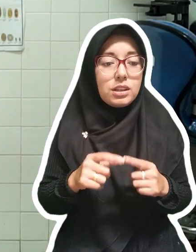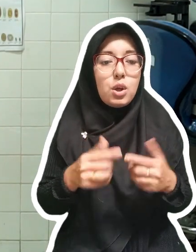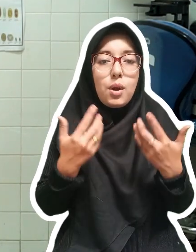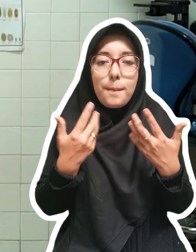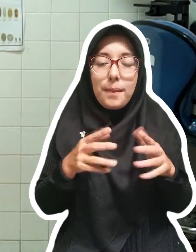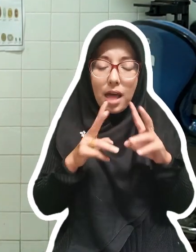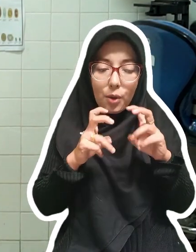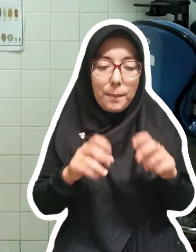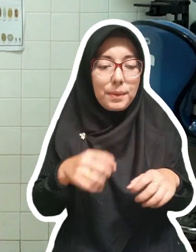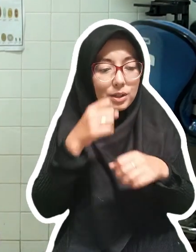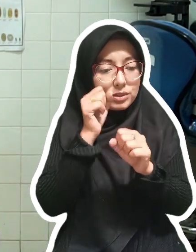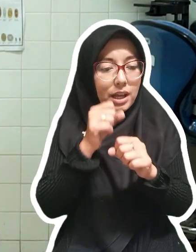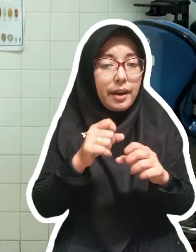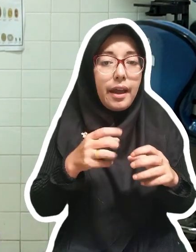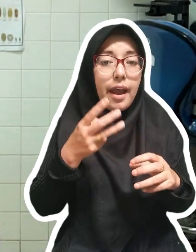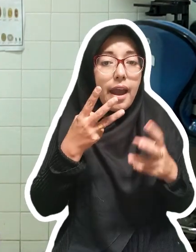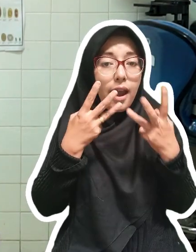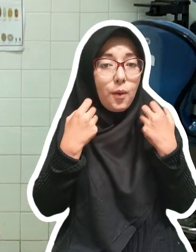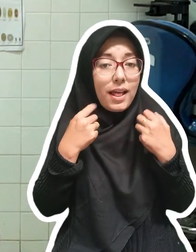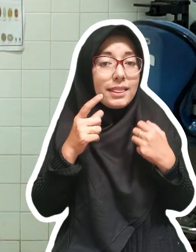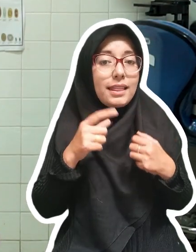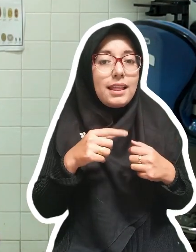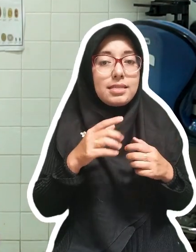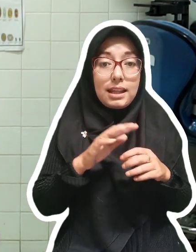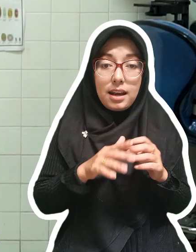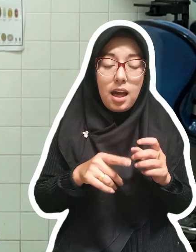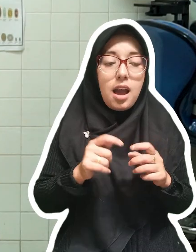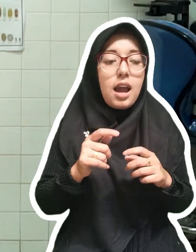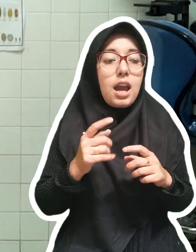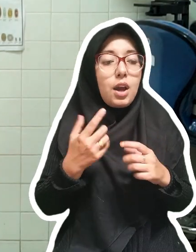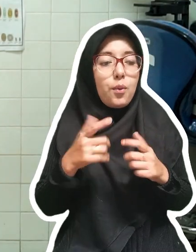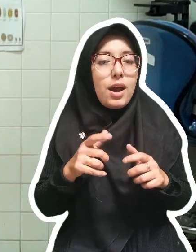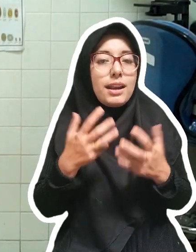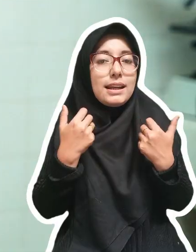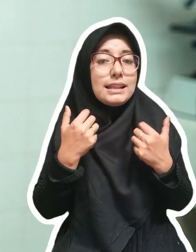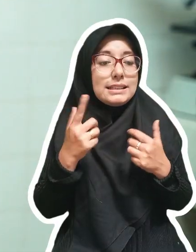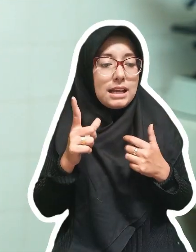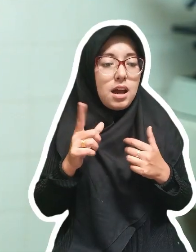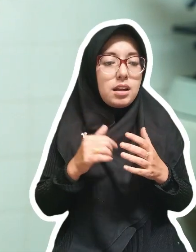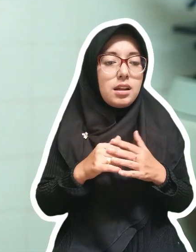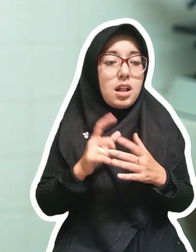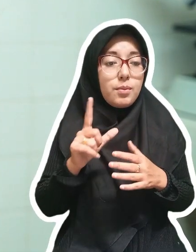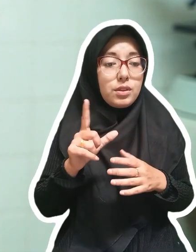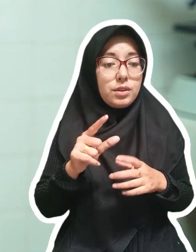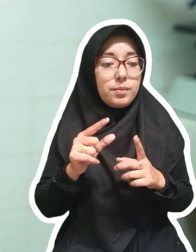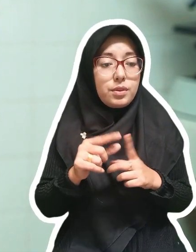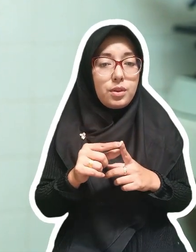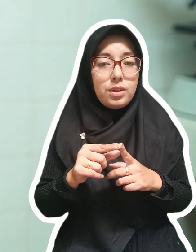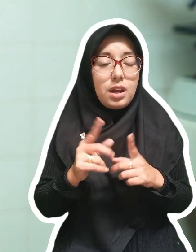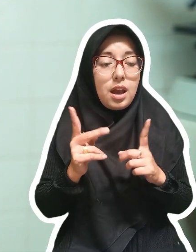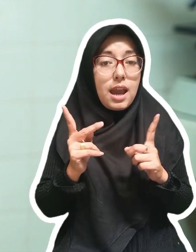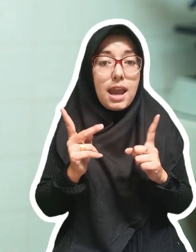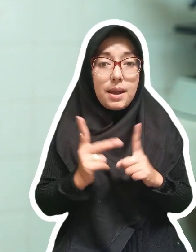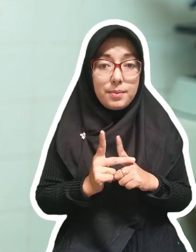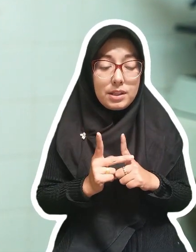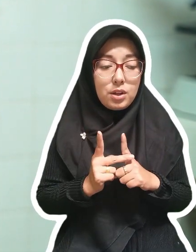Laboratorium parasitologi melakukan pengujian pada hewan ternak dan hewan liar. Laboratorium terbagi beberapa